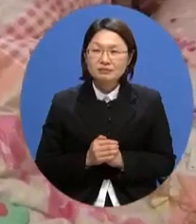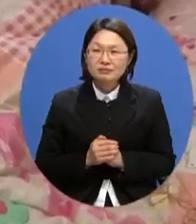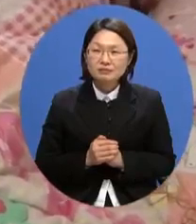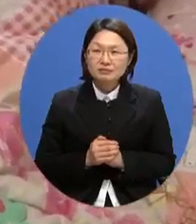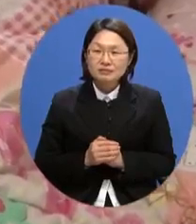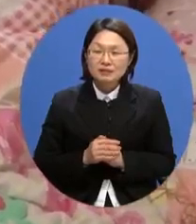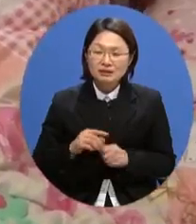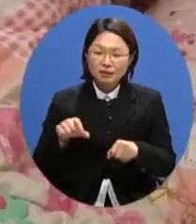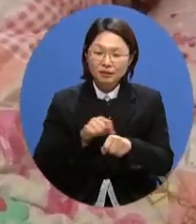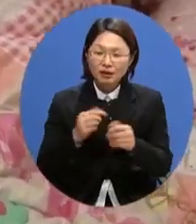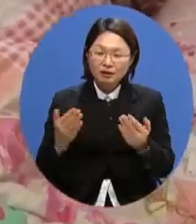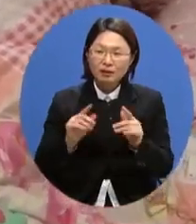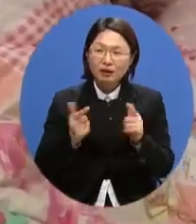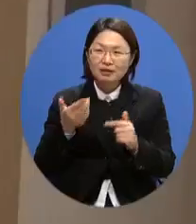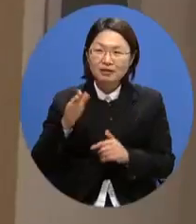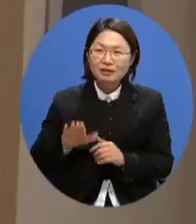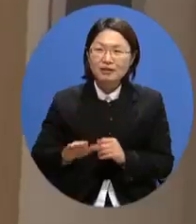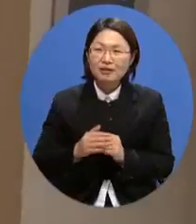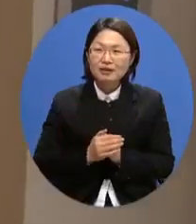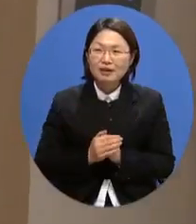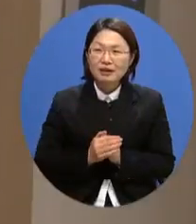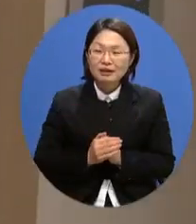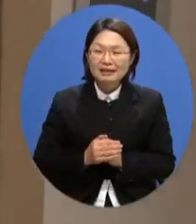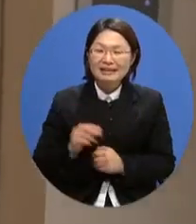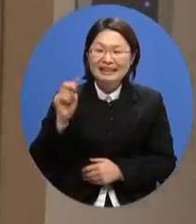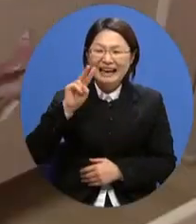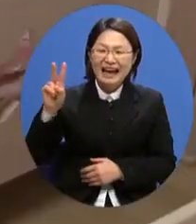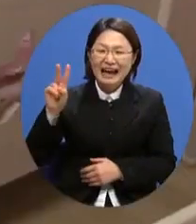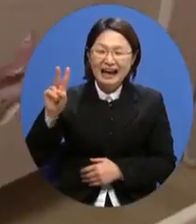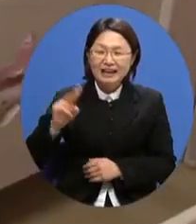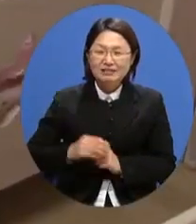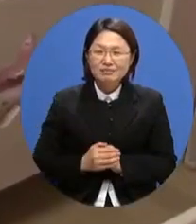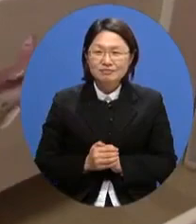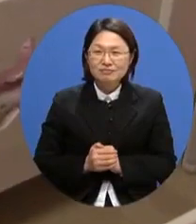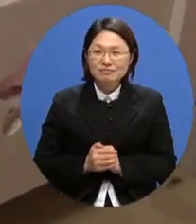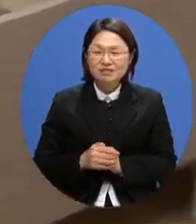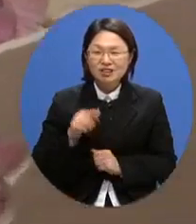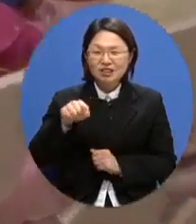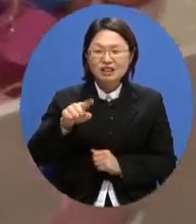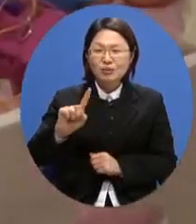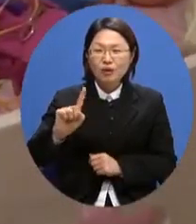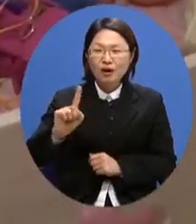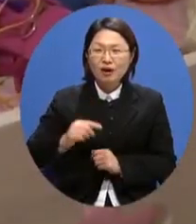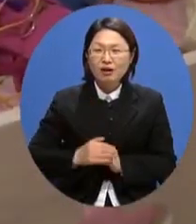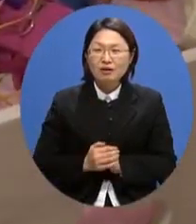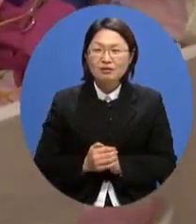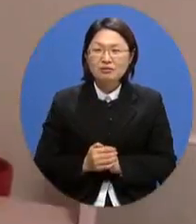별일도 아닌데. 야! 너 이게 정리한 거야?